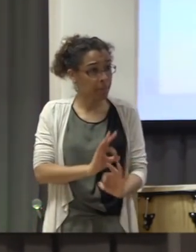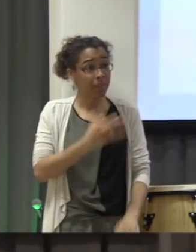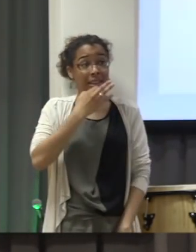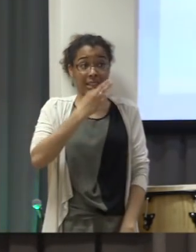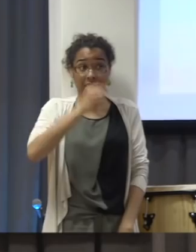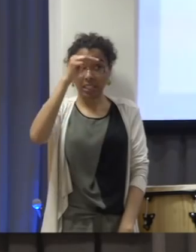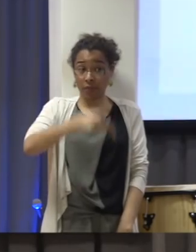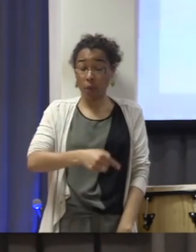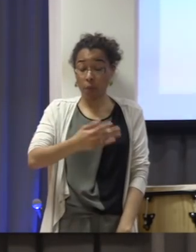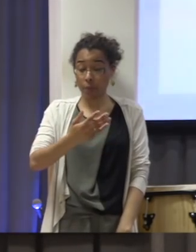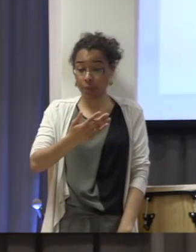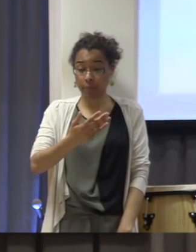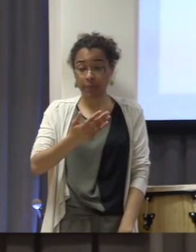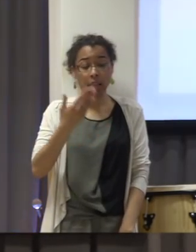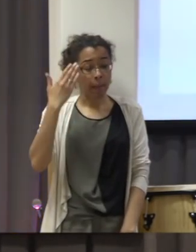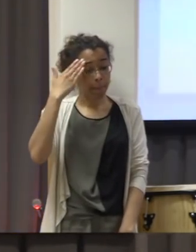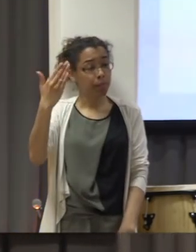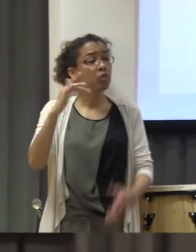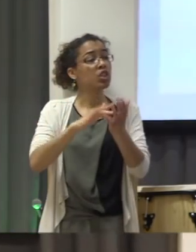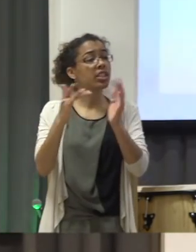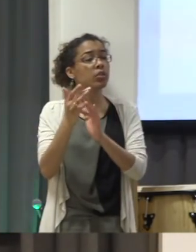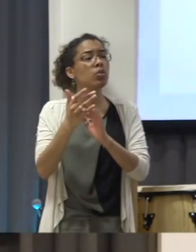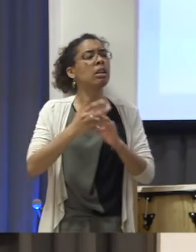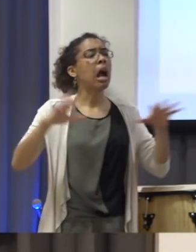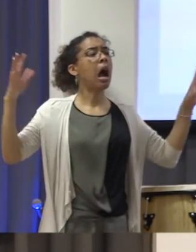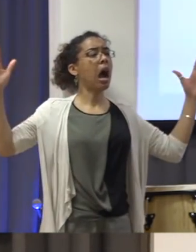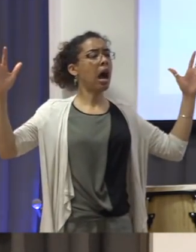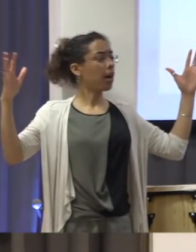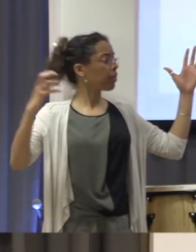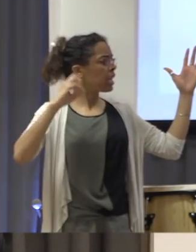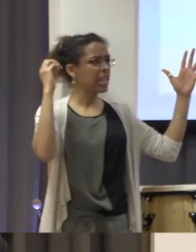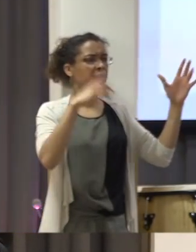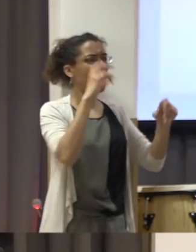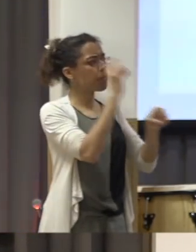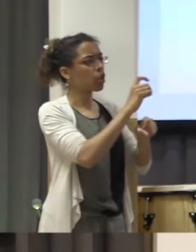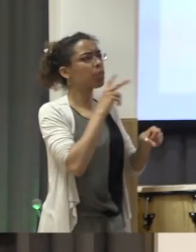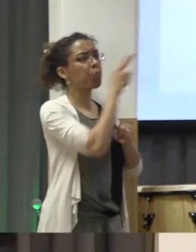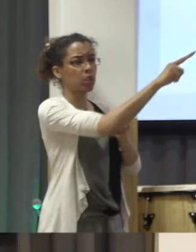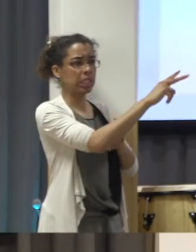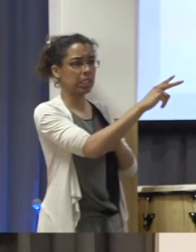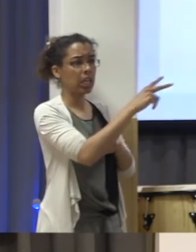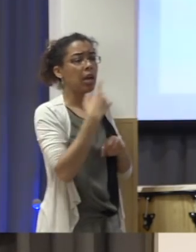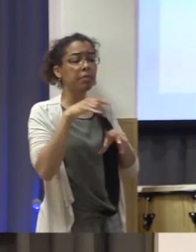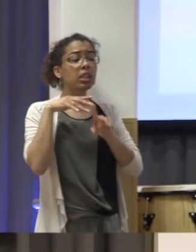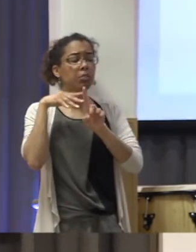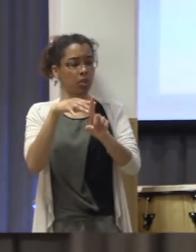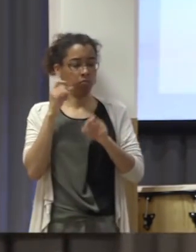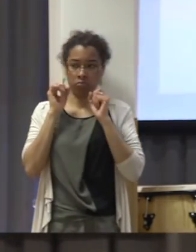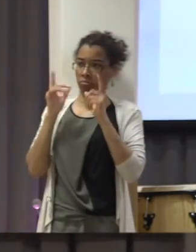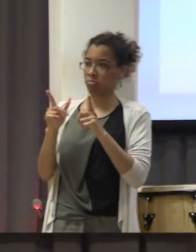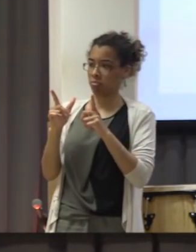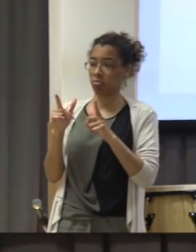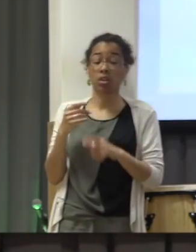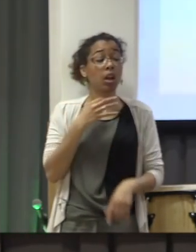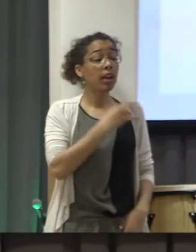dit que quand Jésus a maudit le figuier, qu'est-ce qu'il a dit aux disciples? Quand les disciples étaient étonnés, il leur avait